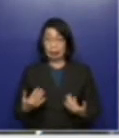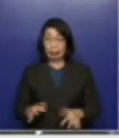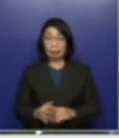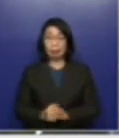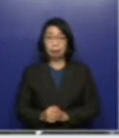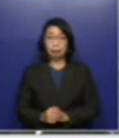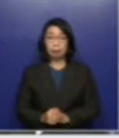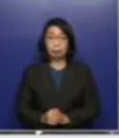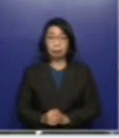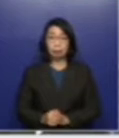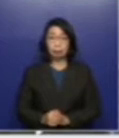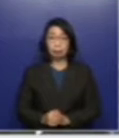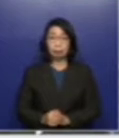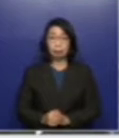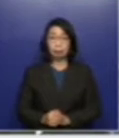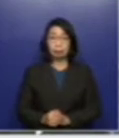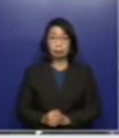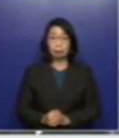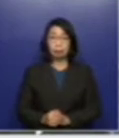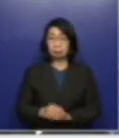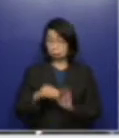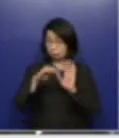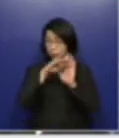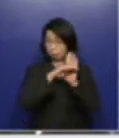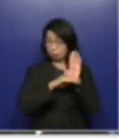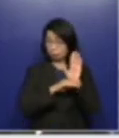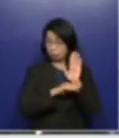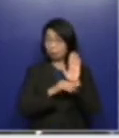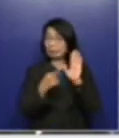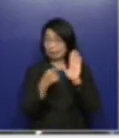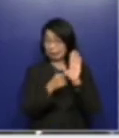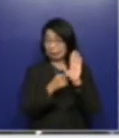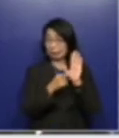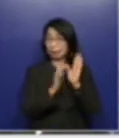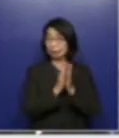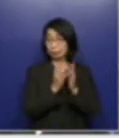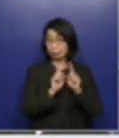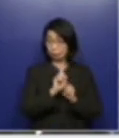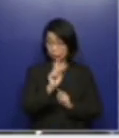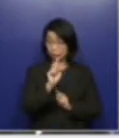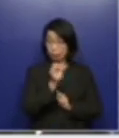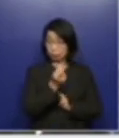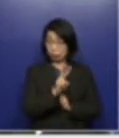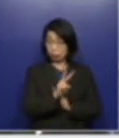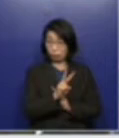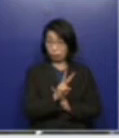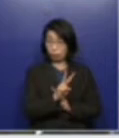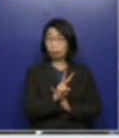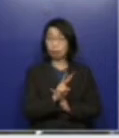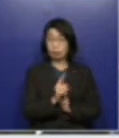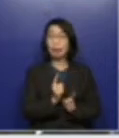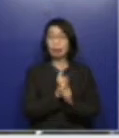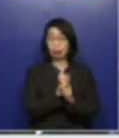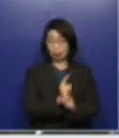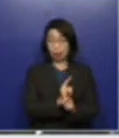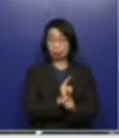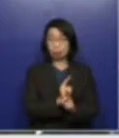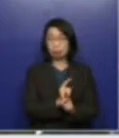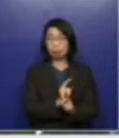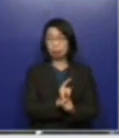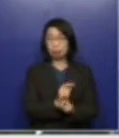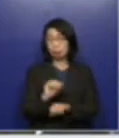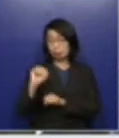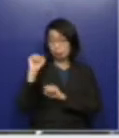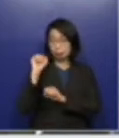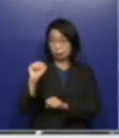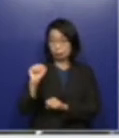ออกตามข้อกำหนดฉบับที่12เนี้ยก็ออกตามการประกาศสถานการณ์ฉุกเฉินตามพระราชบัญ